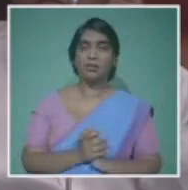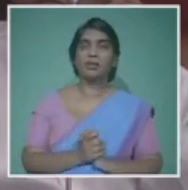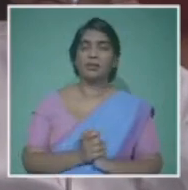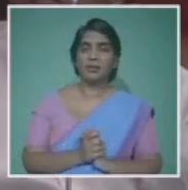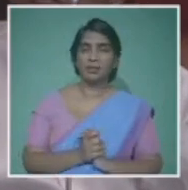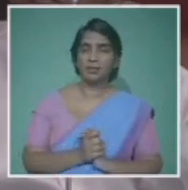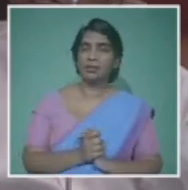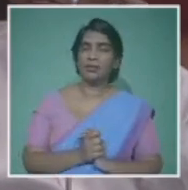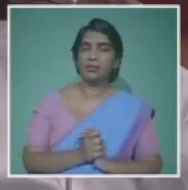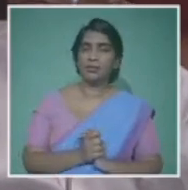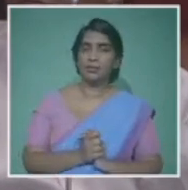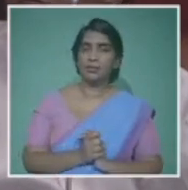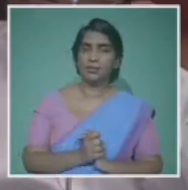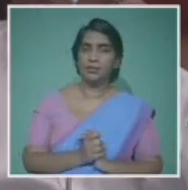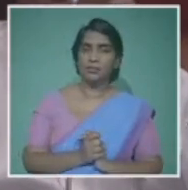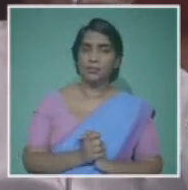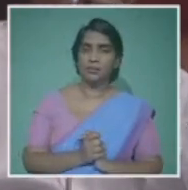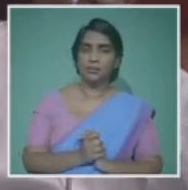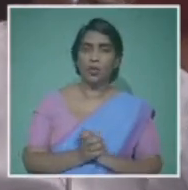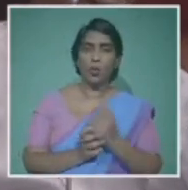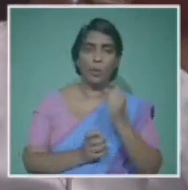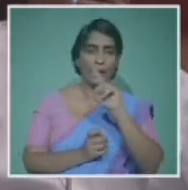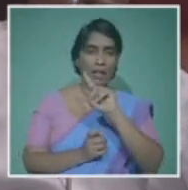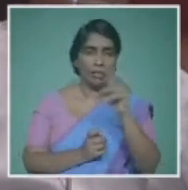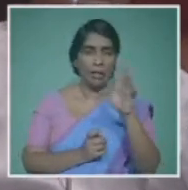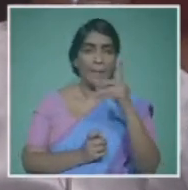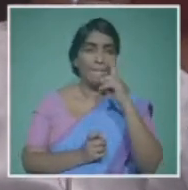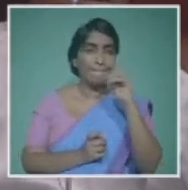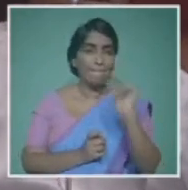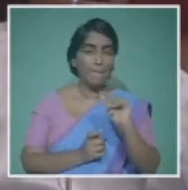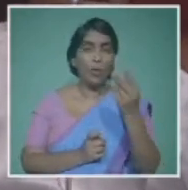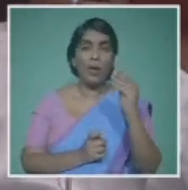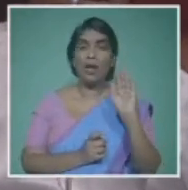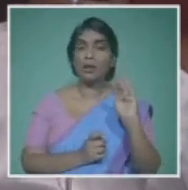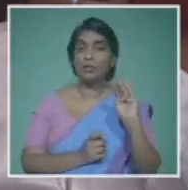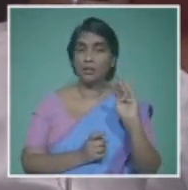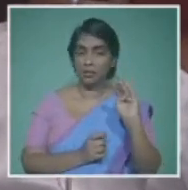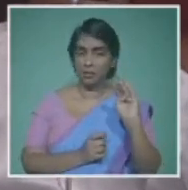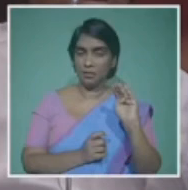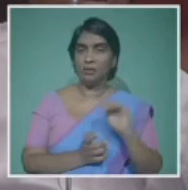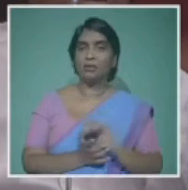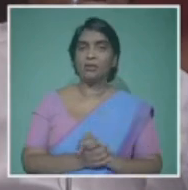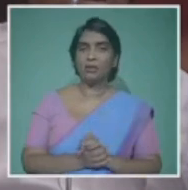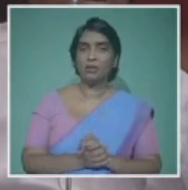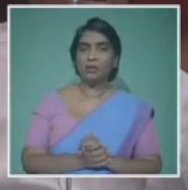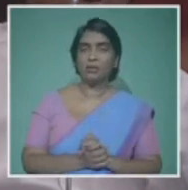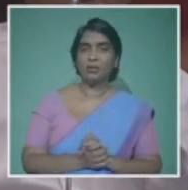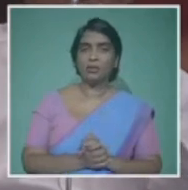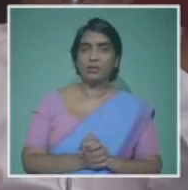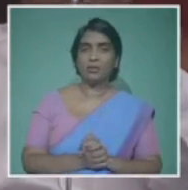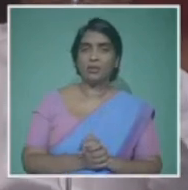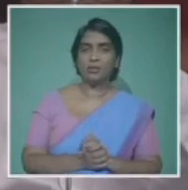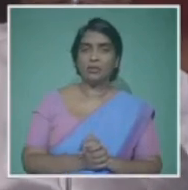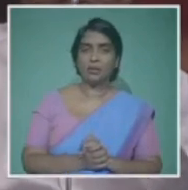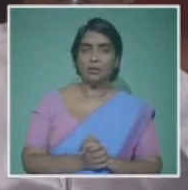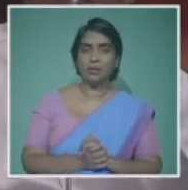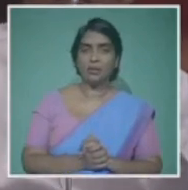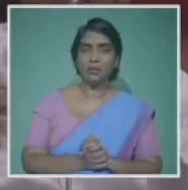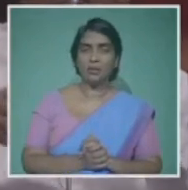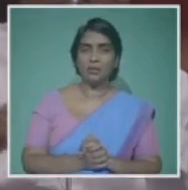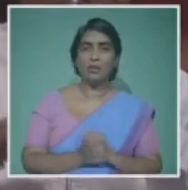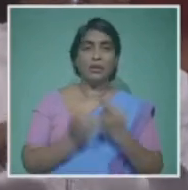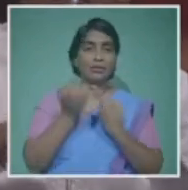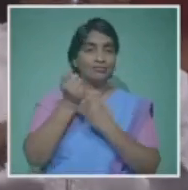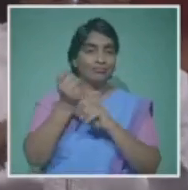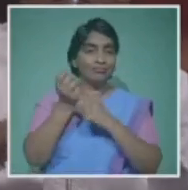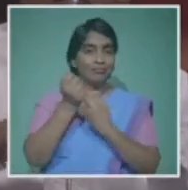මේ රුපියල් 10ක පැවති පන්සලක් රුපියල් 40යි බෝල් පොයින් පෑර 125යි වැඩි වෙලා කටර්